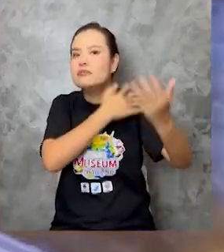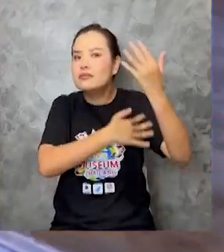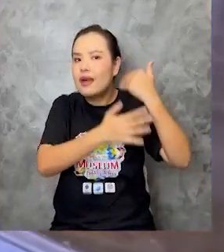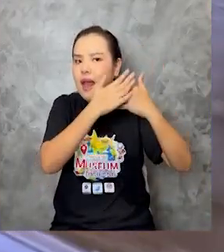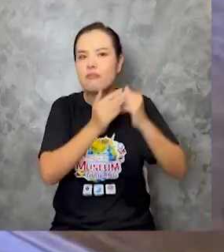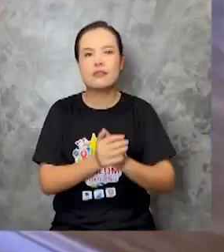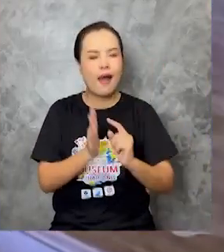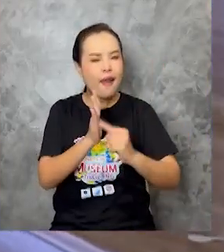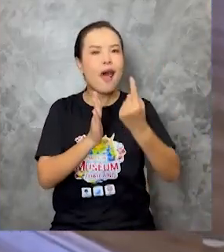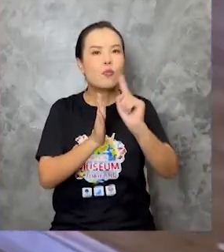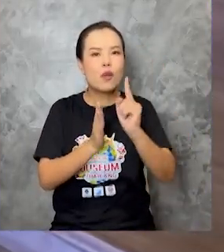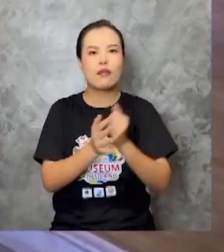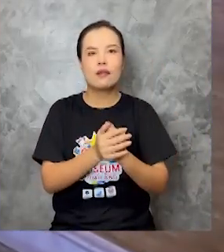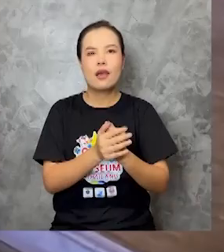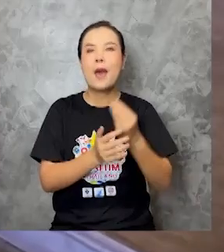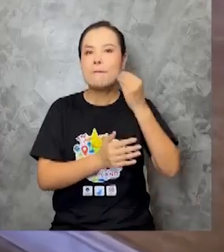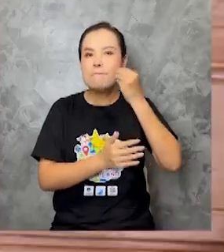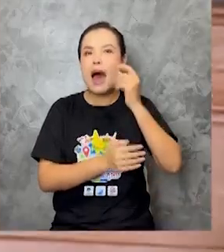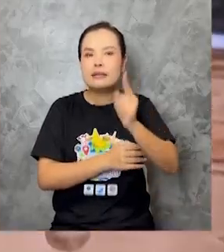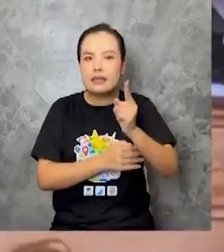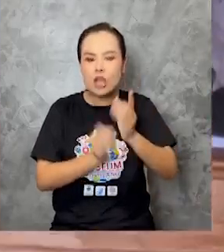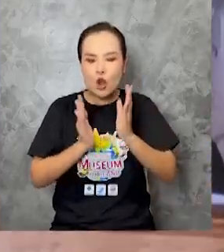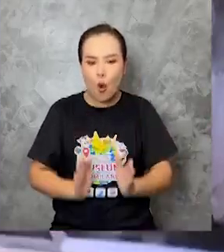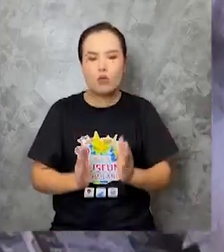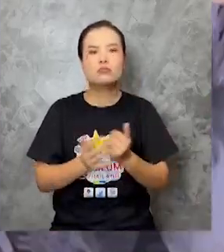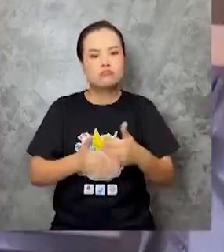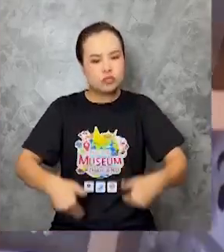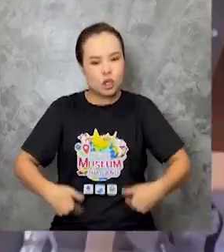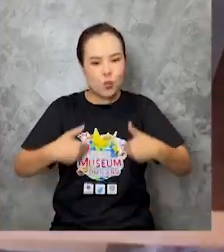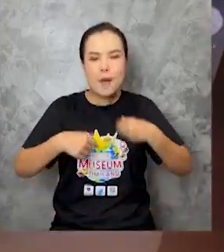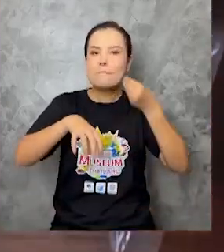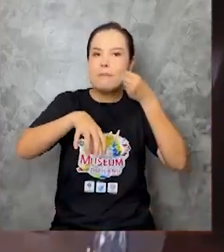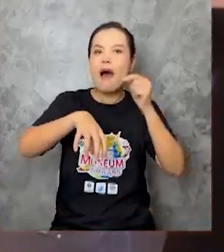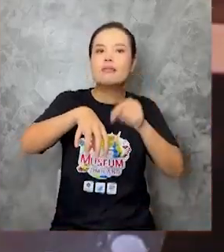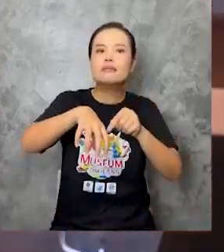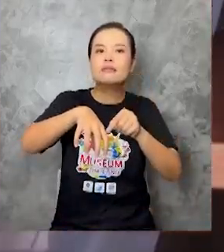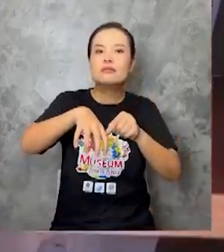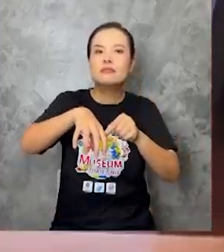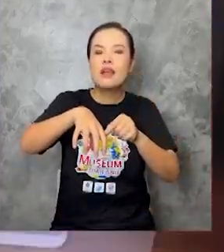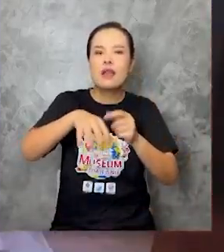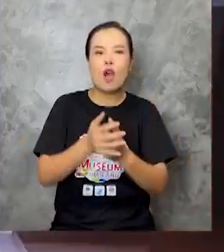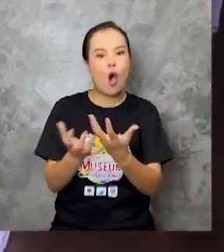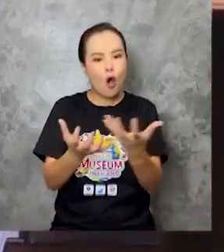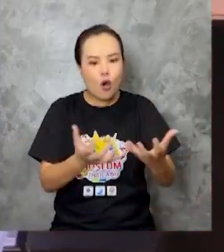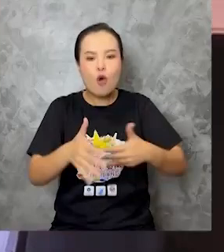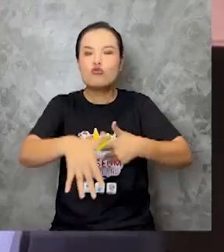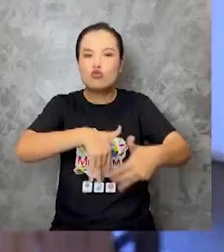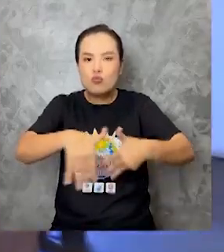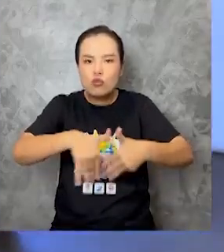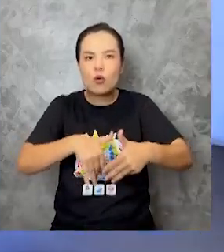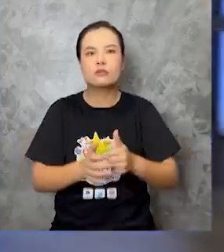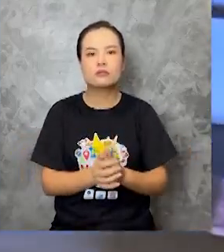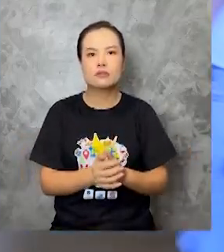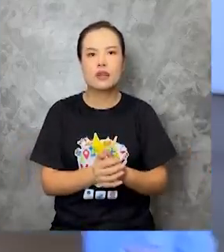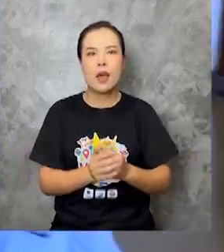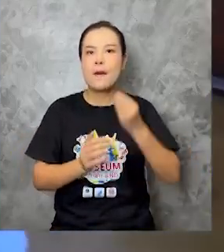ก็คือเรื่องราวของบ้านจริงๆบุคคลในบ้านวิถีชีวิตในบ้านแล้วก็สอดแทรกของภาพกว้างในชุมชนตลอดทั้งชุมชน